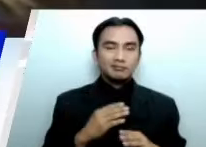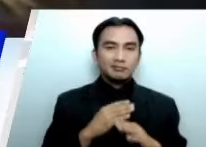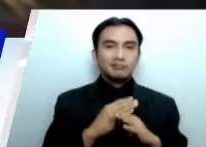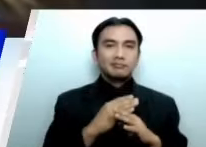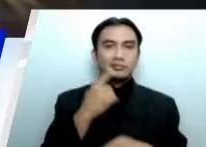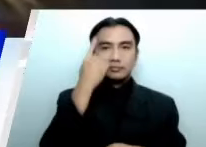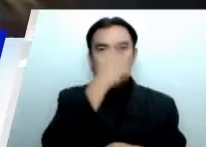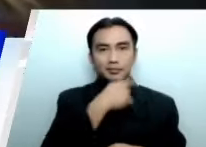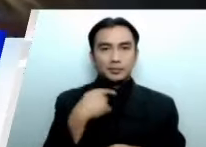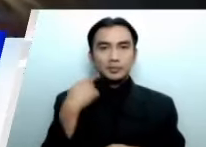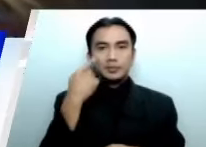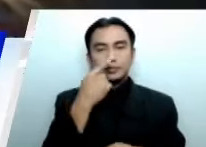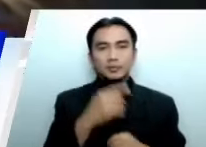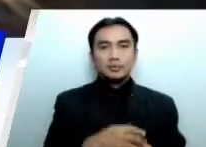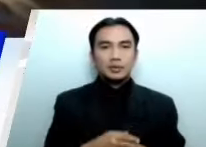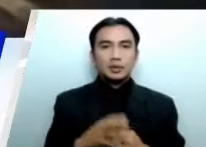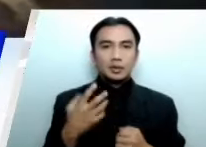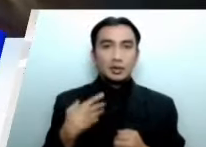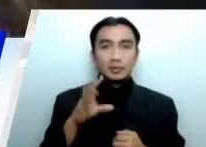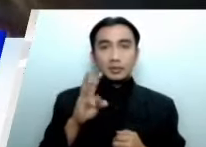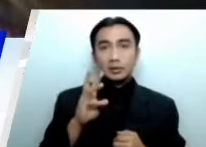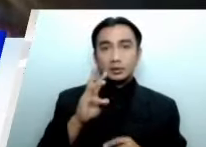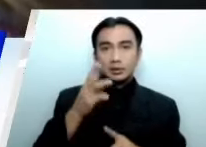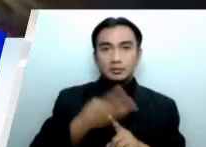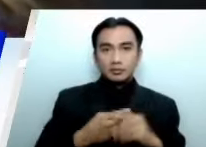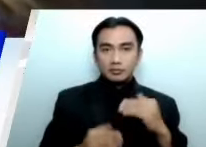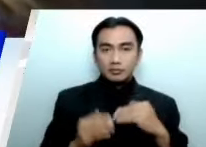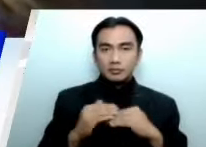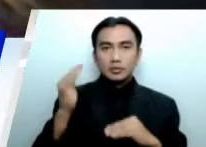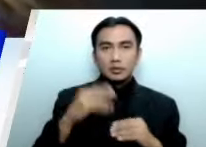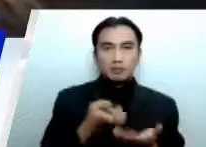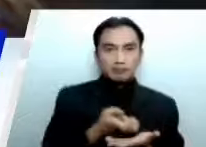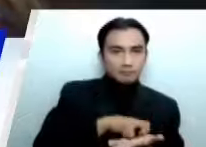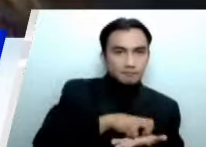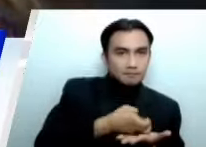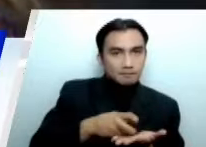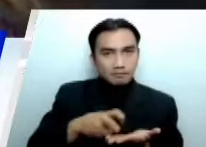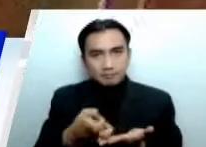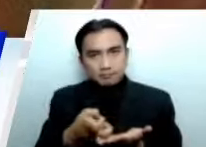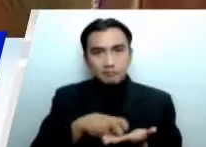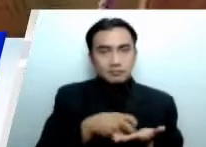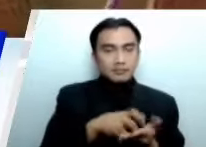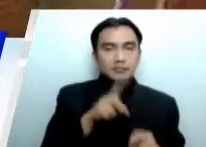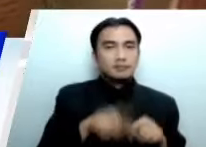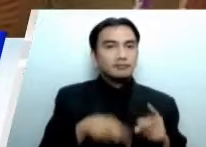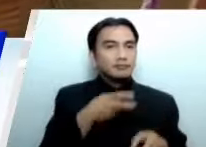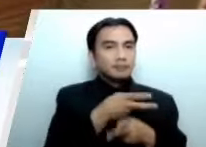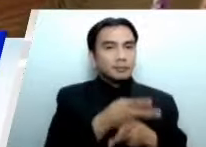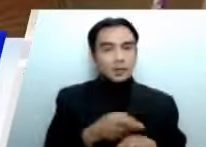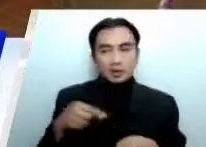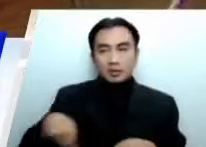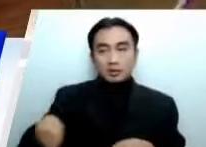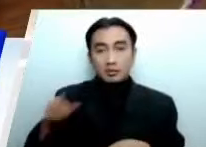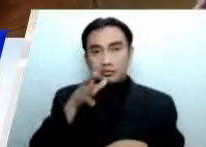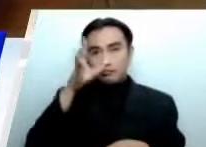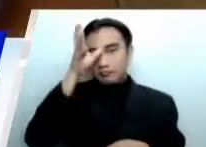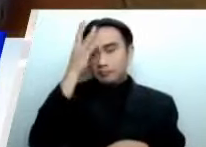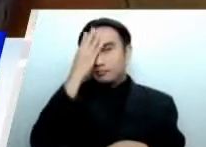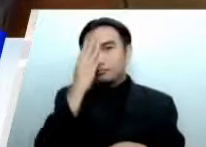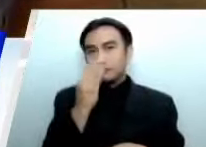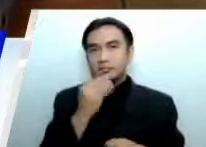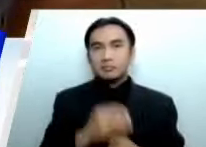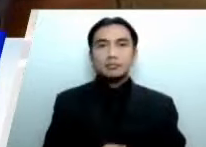6 months, nakakaikot na po sila. And hindi natin nababantayan nga kapag tayo ay natutulog. Payo ng doktor, pahigain lang ang